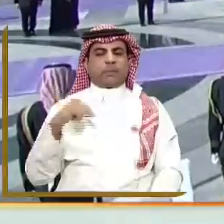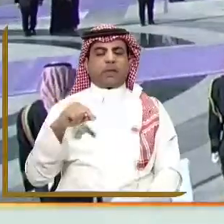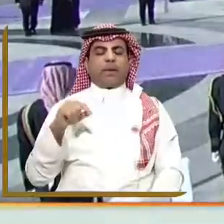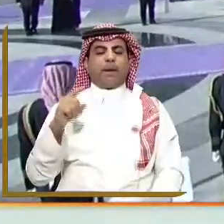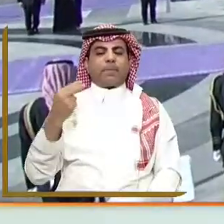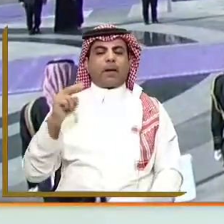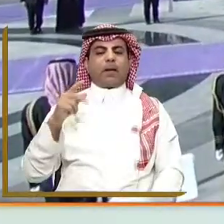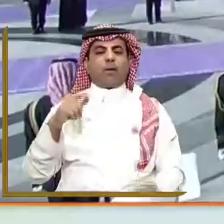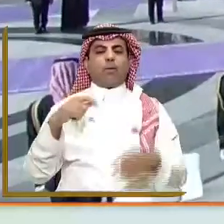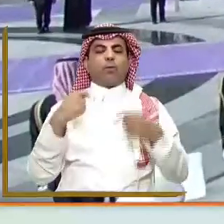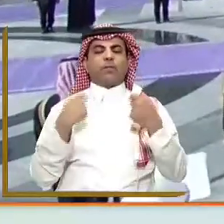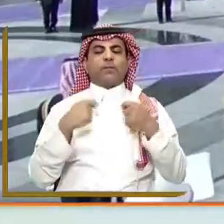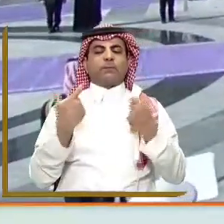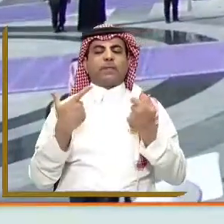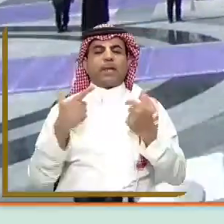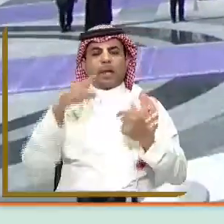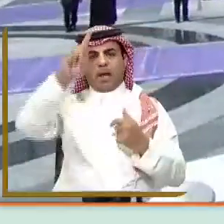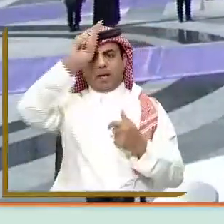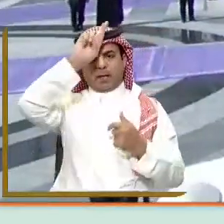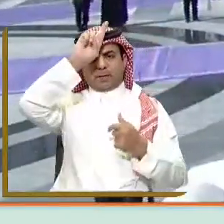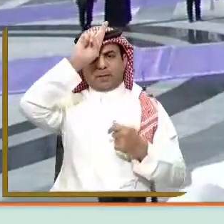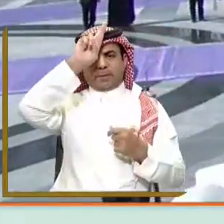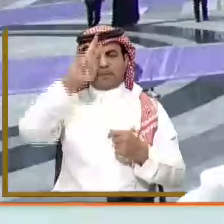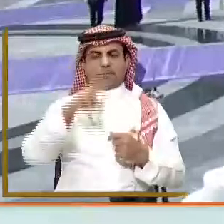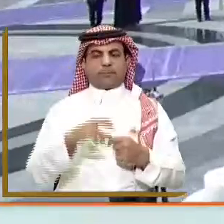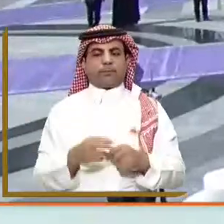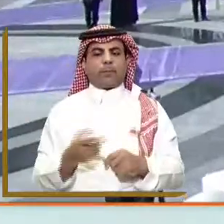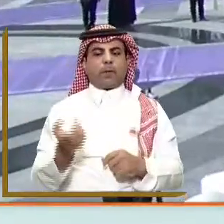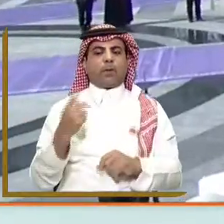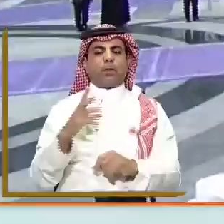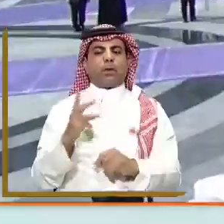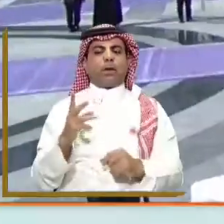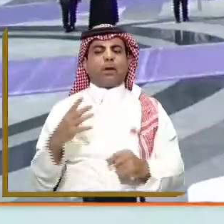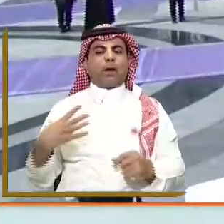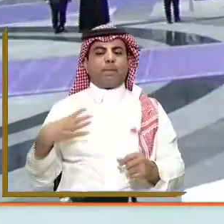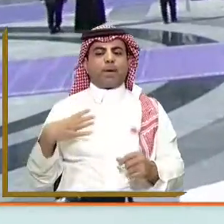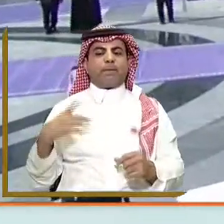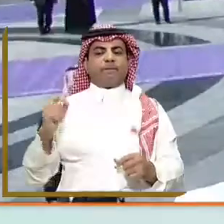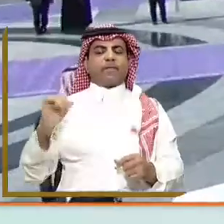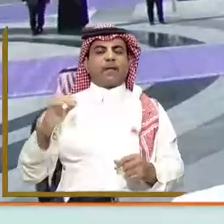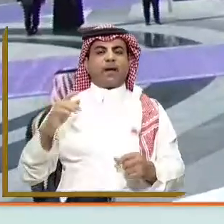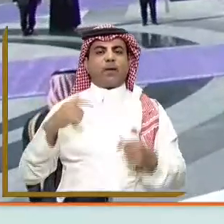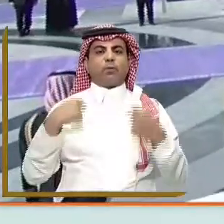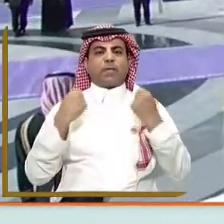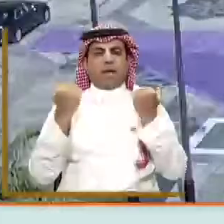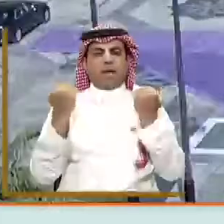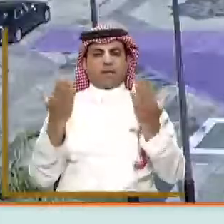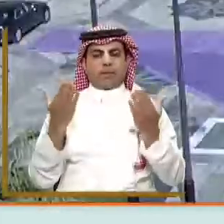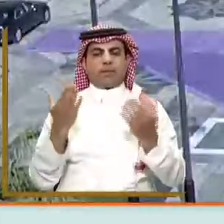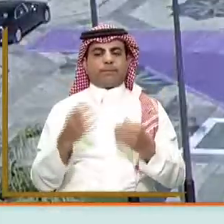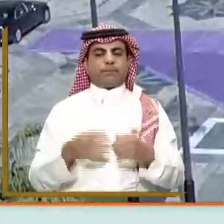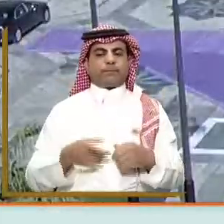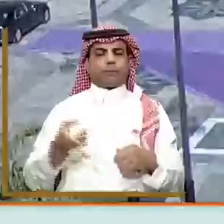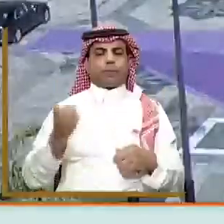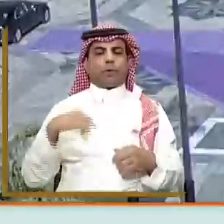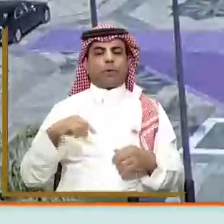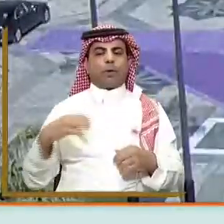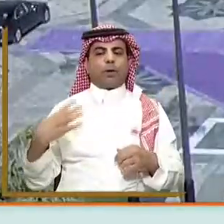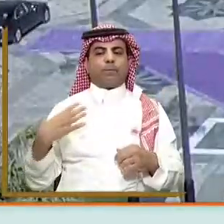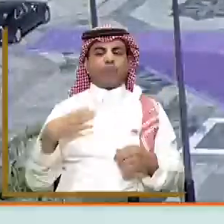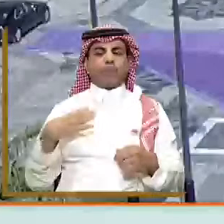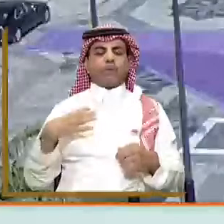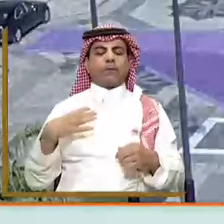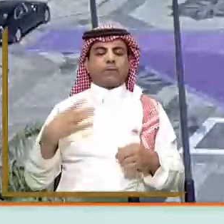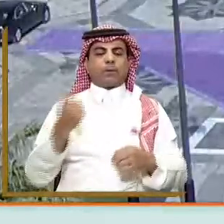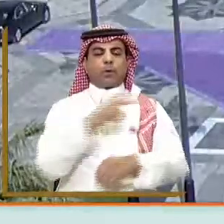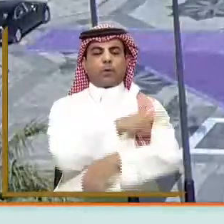الداخلية، وصاحب السمو الملكي الأمير عبد الله بن بندر بن عبد العزيز وزير الحرس الوطني، وصاحب السمو الأمير فيصل بن فرحان بن عبد